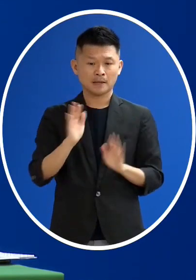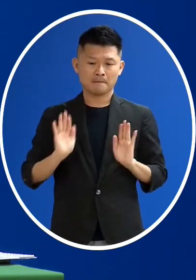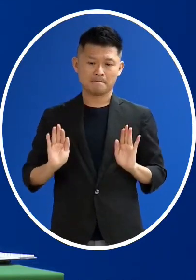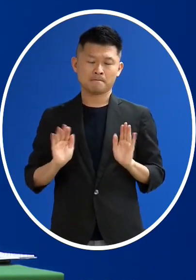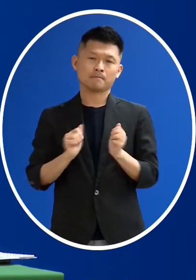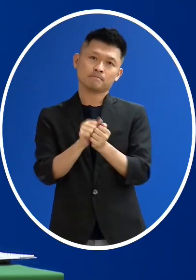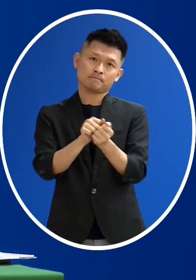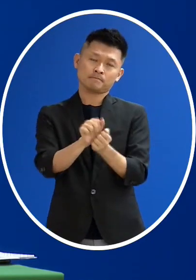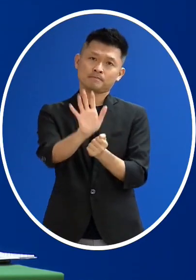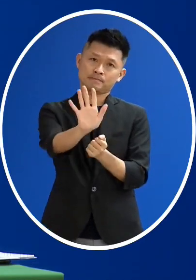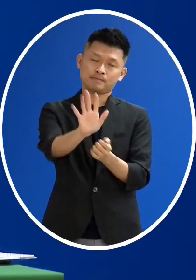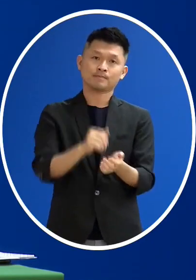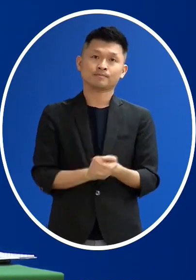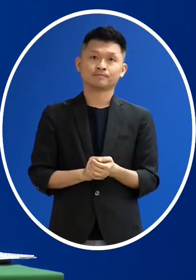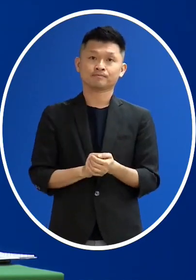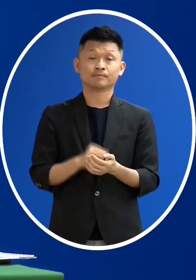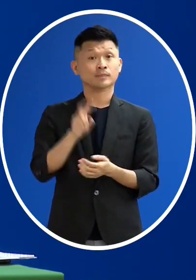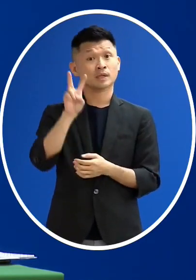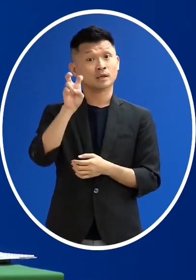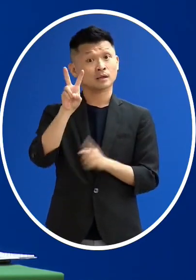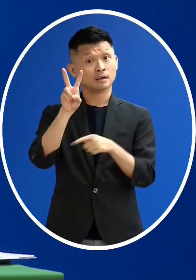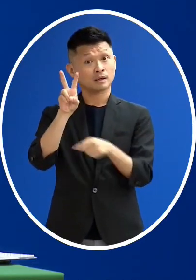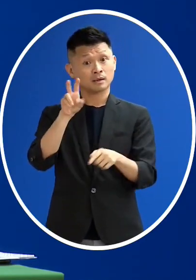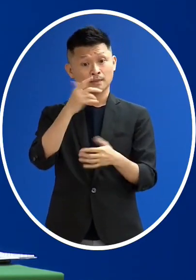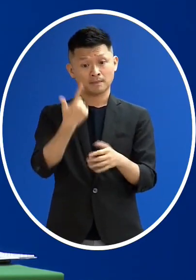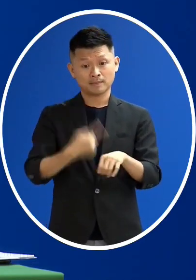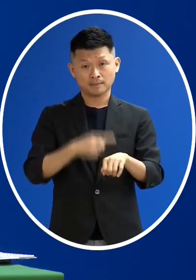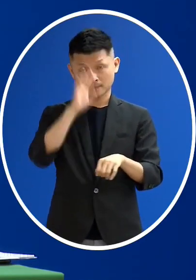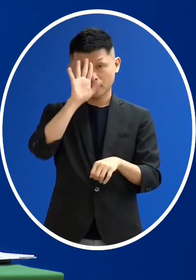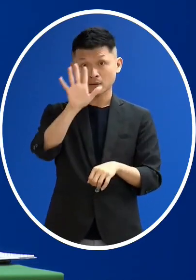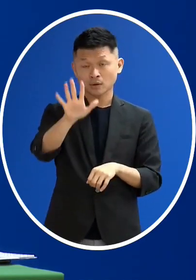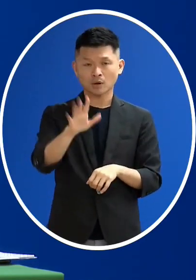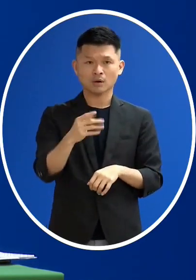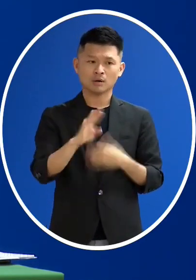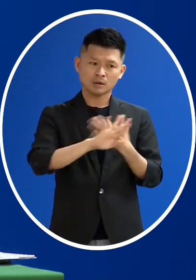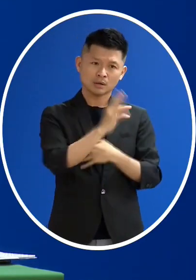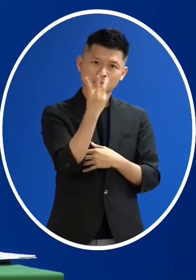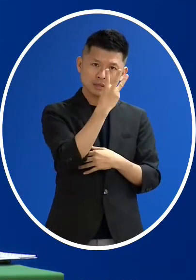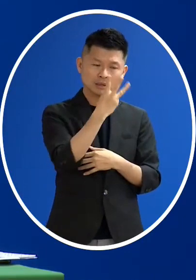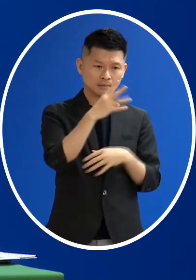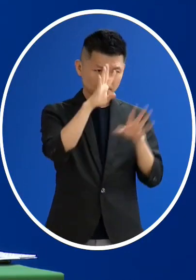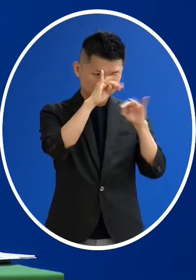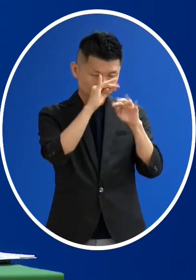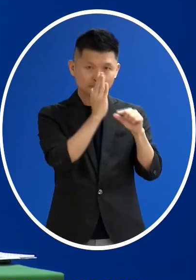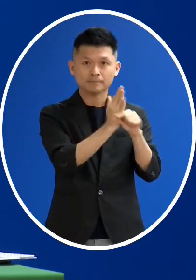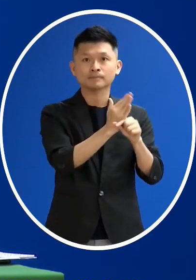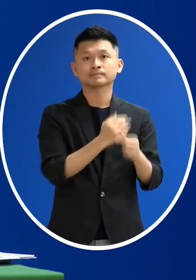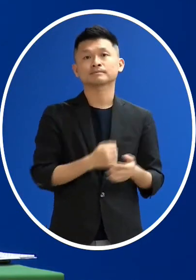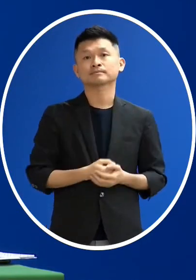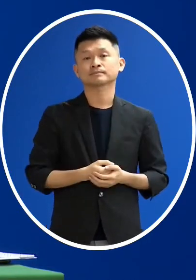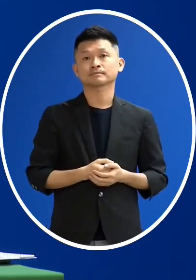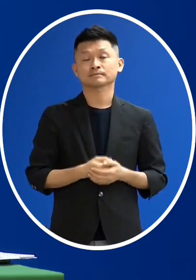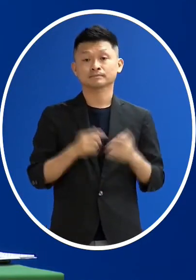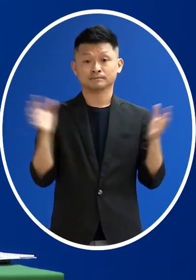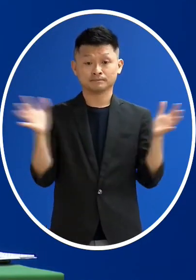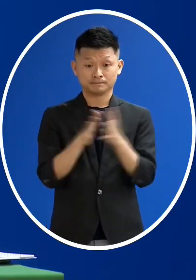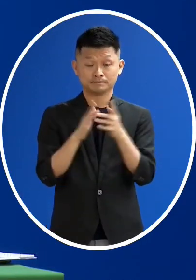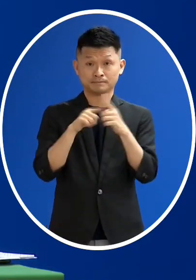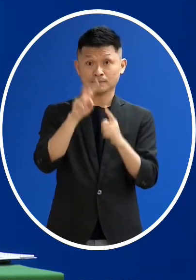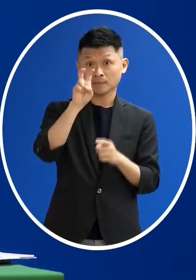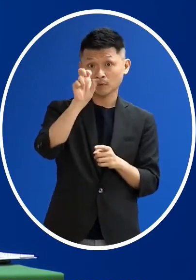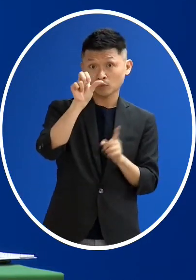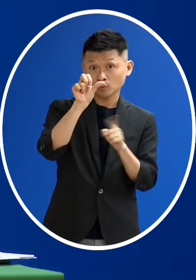那22位是有慢性病史，那3位还在调查当中。 那这25位里面，目前已